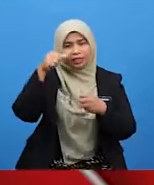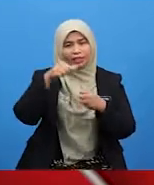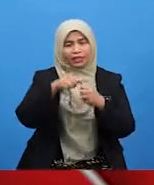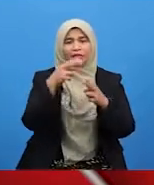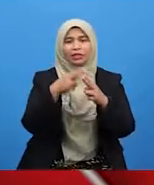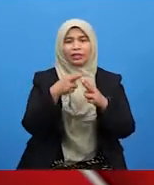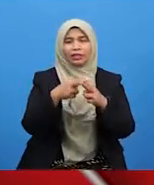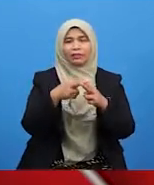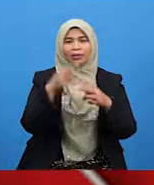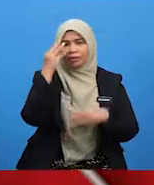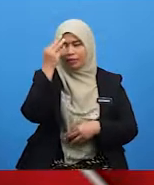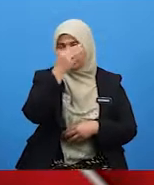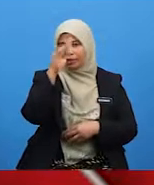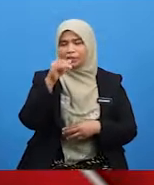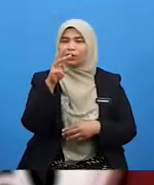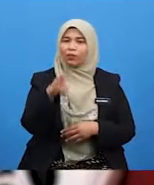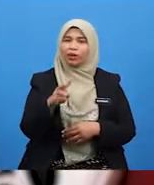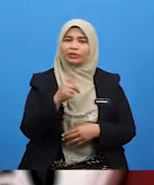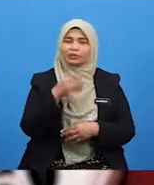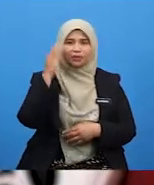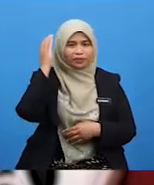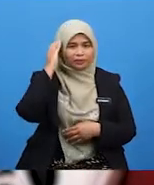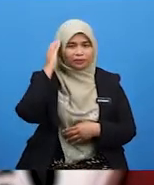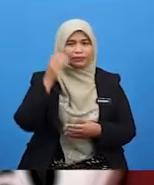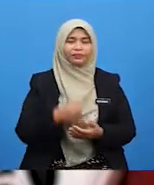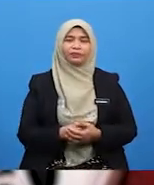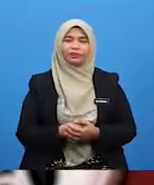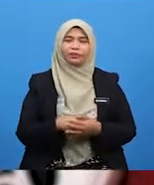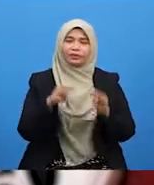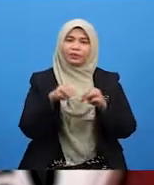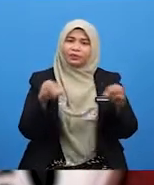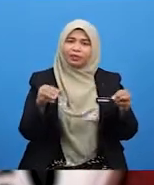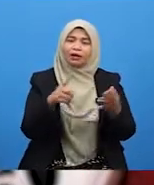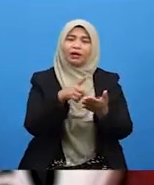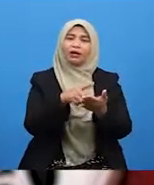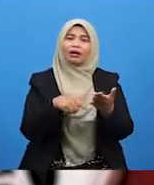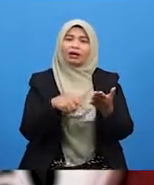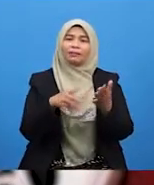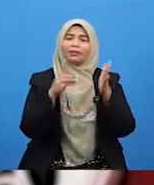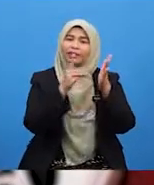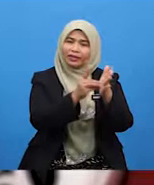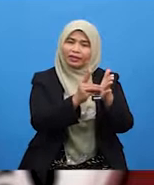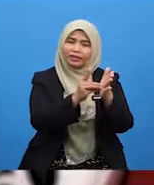malaikat yang wajib kita ketahui. Murid-murid, apakah dalil